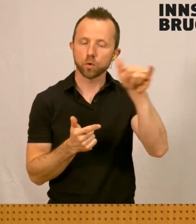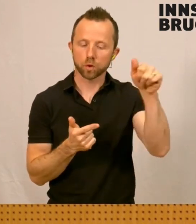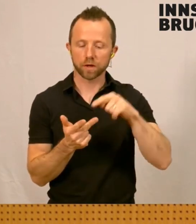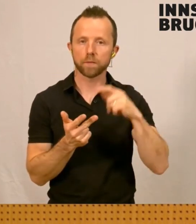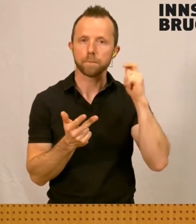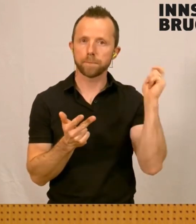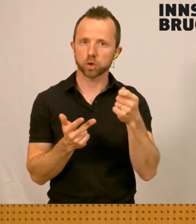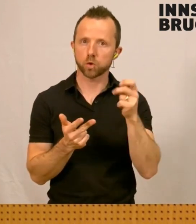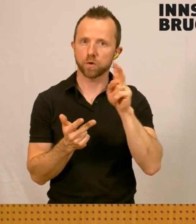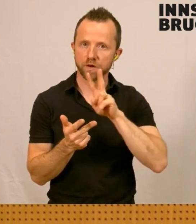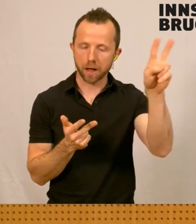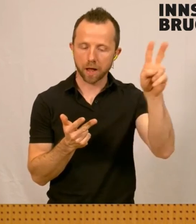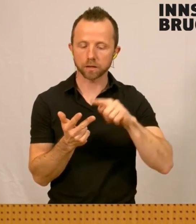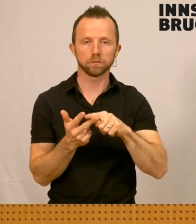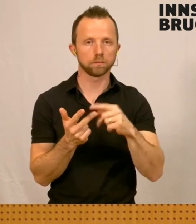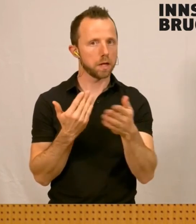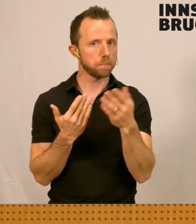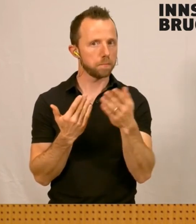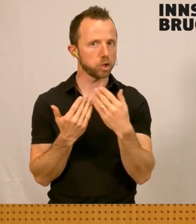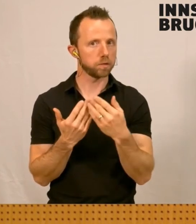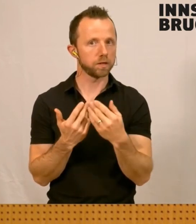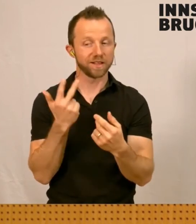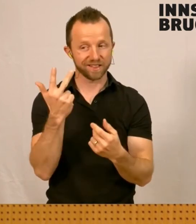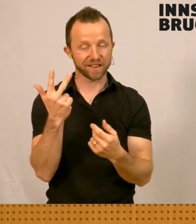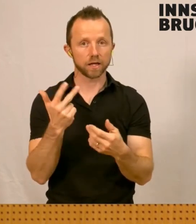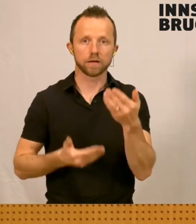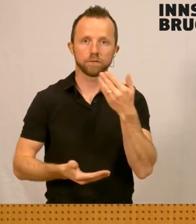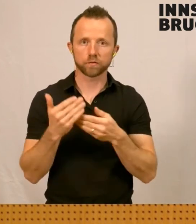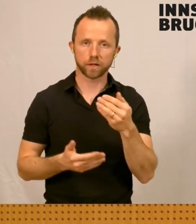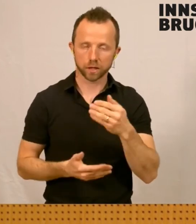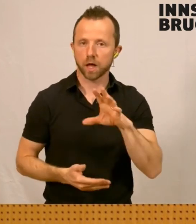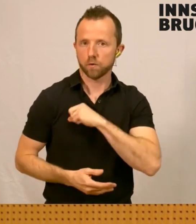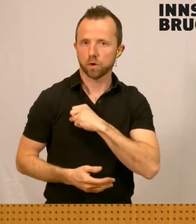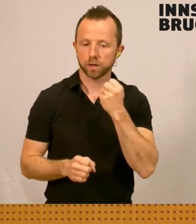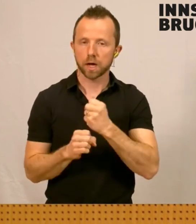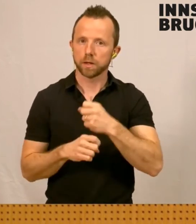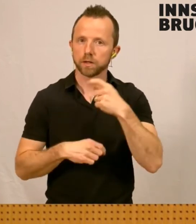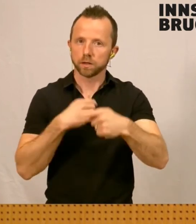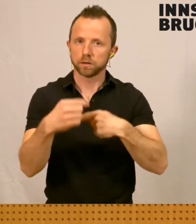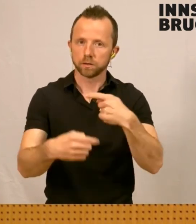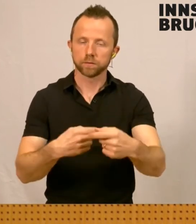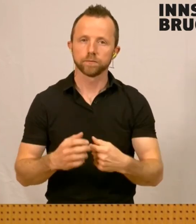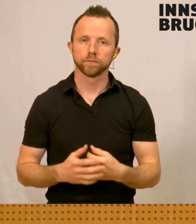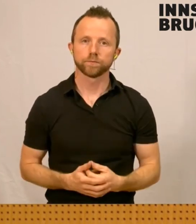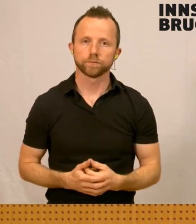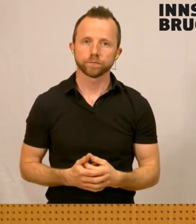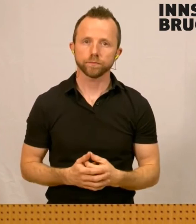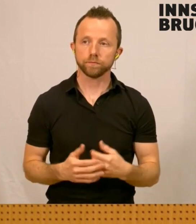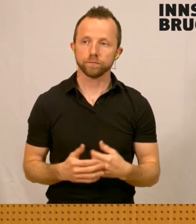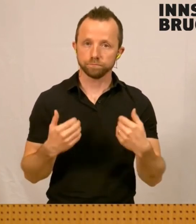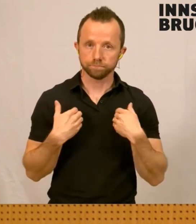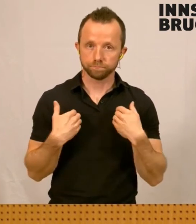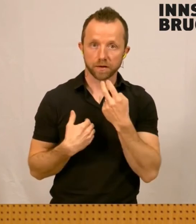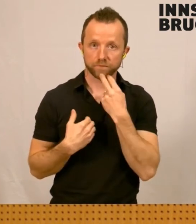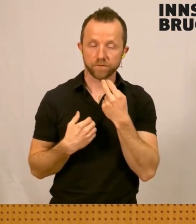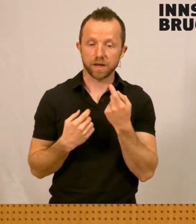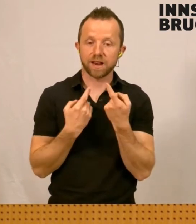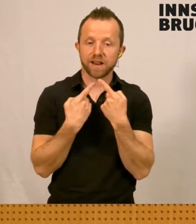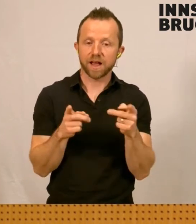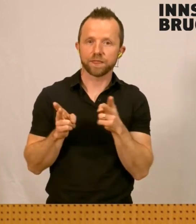Batschak-Hofelbahn sind beispielhaft für 3 wirtschaftlich erfolgreich arbeitende Unternehmen. Wir wollen einen anderen Weg gehen. Wir